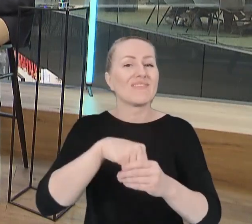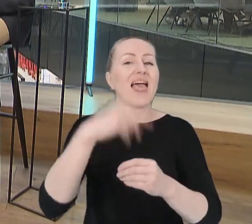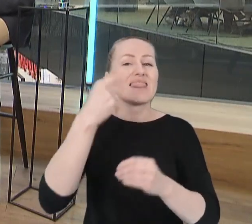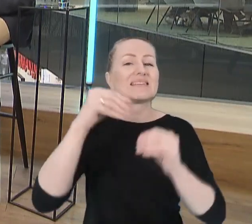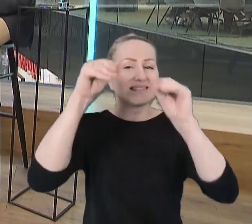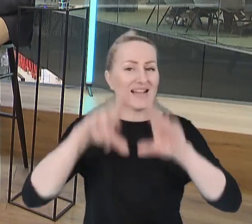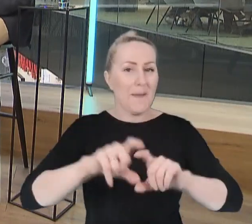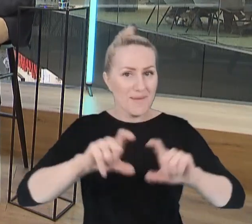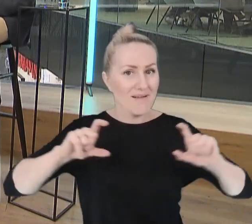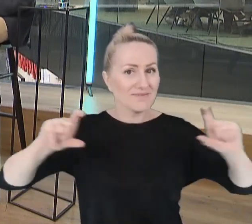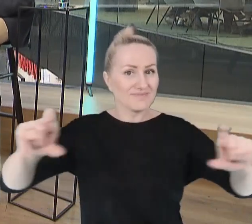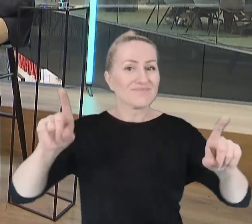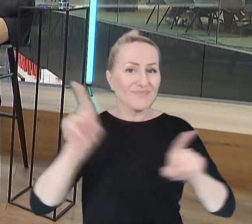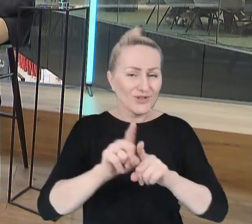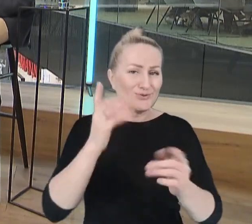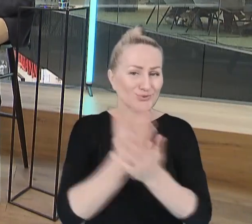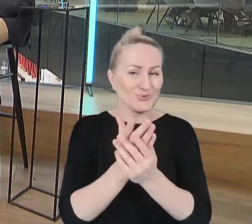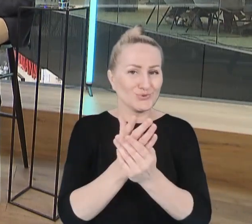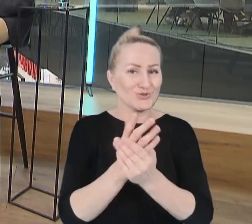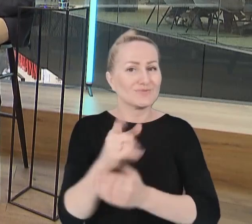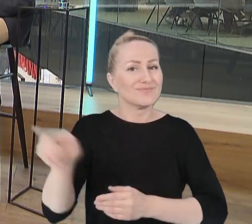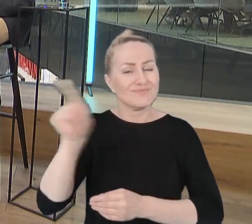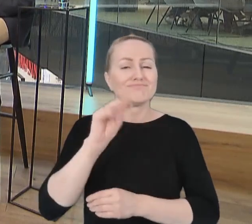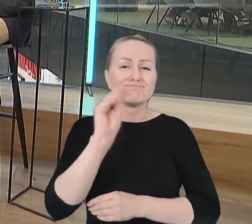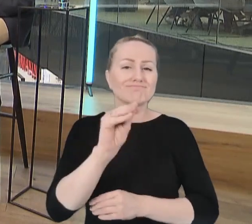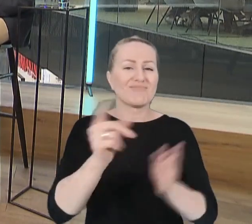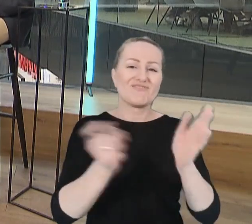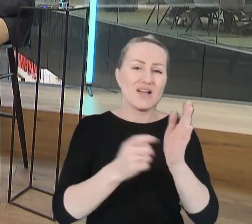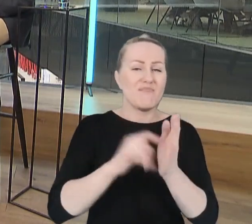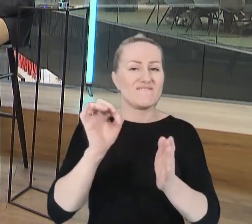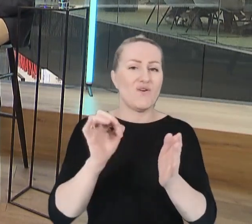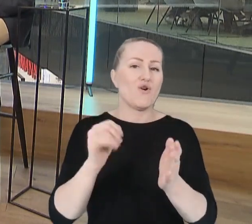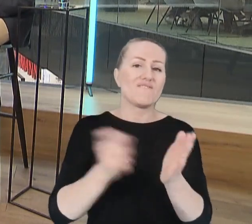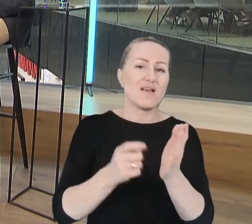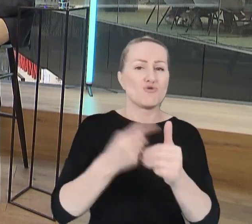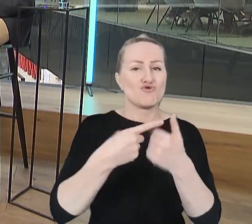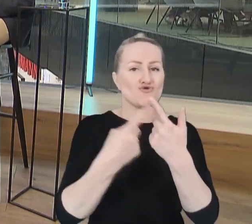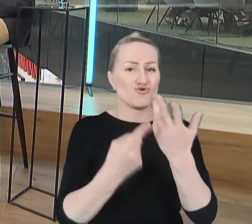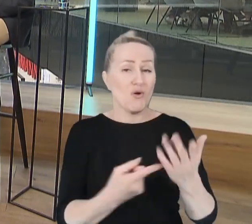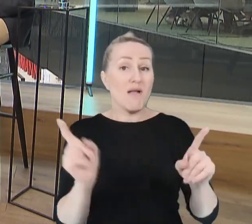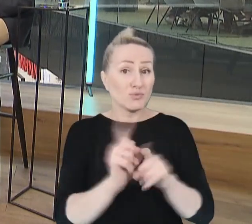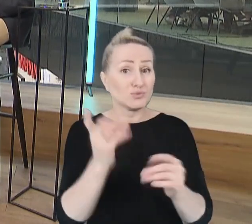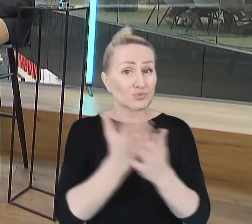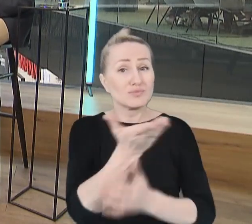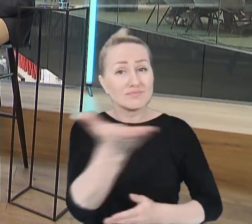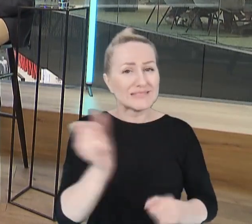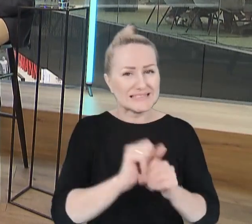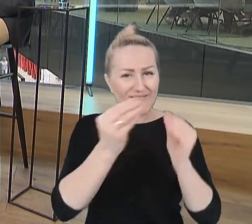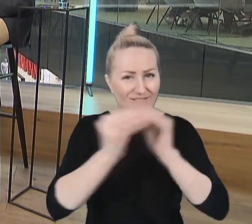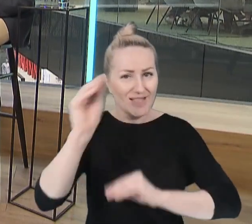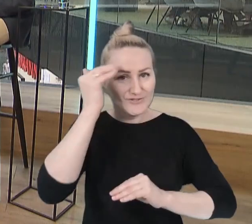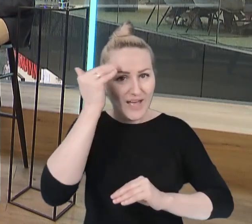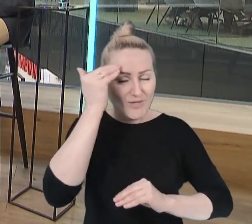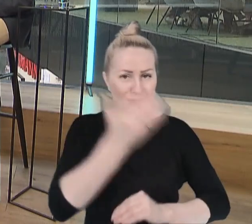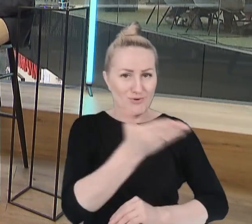też sięgają po swoje, prawda? Że tak naprawdę też zwiększa się świadomość